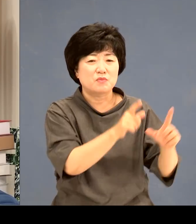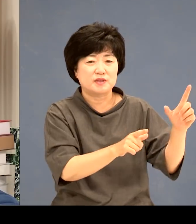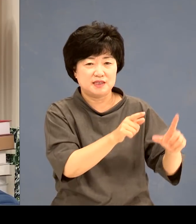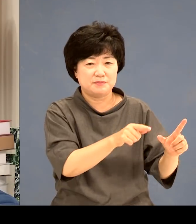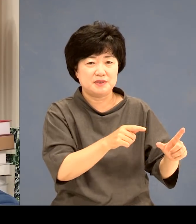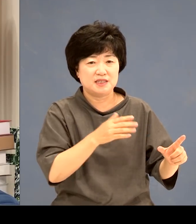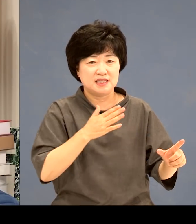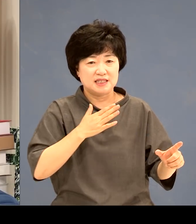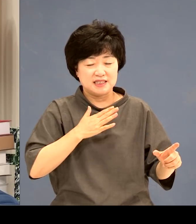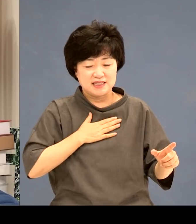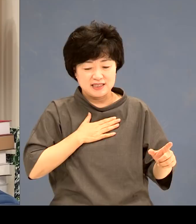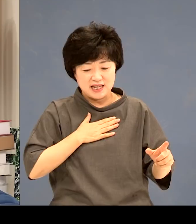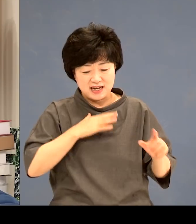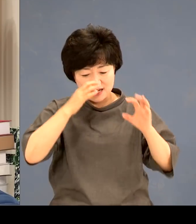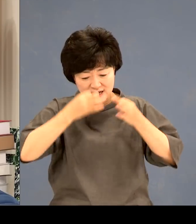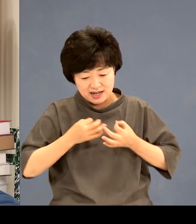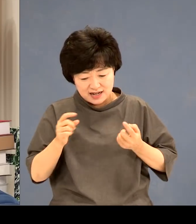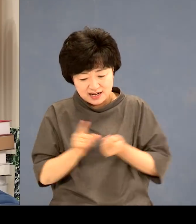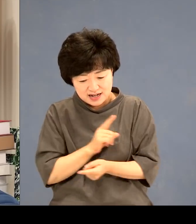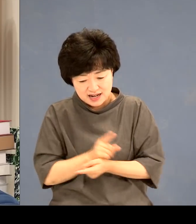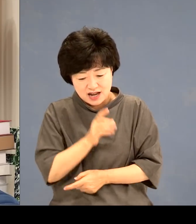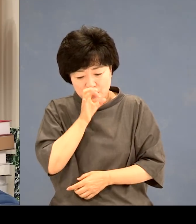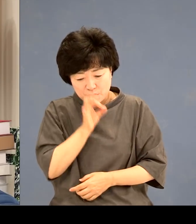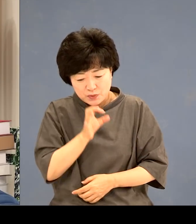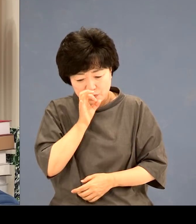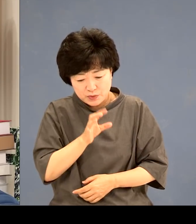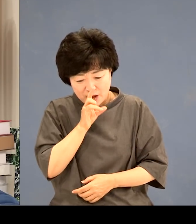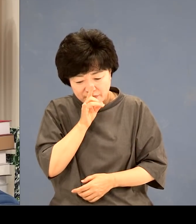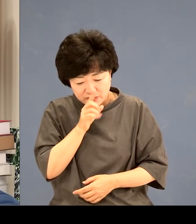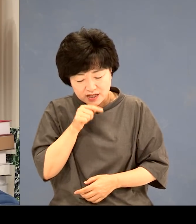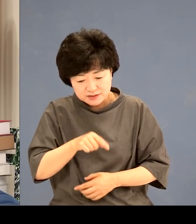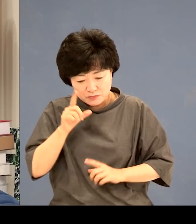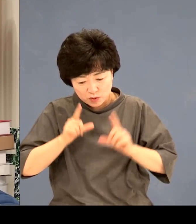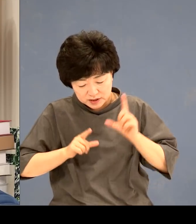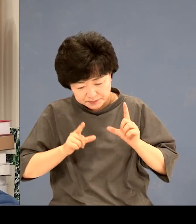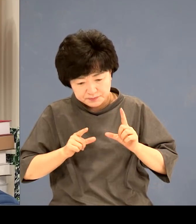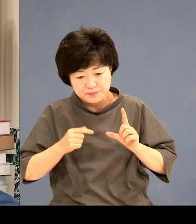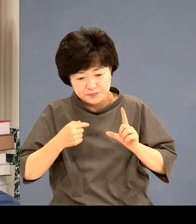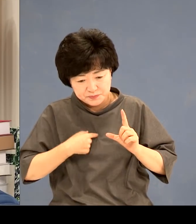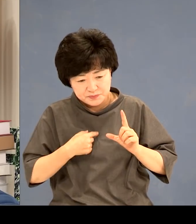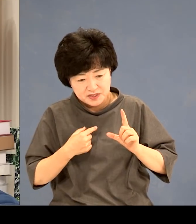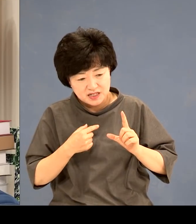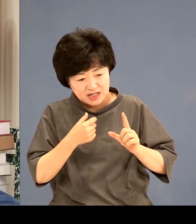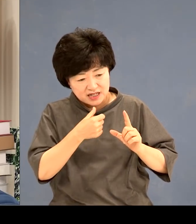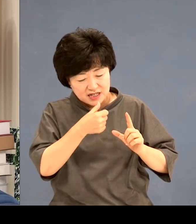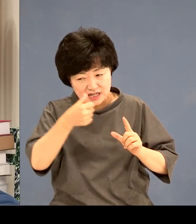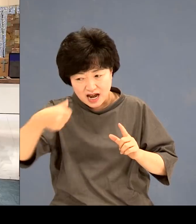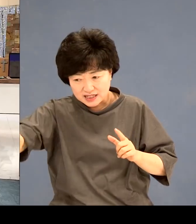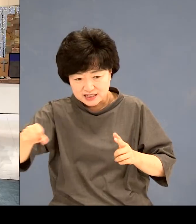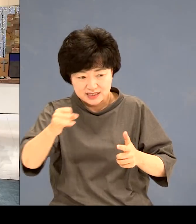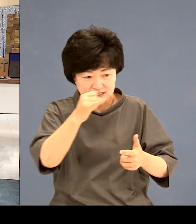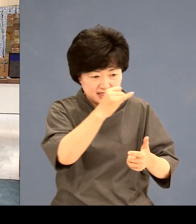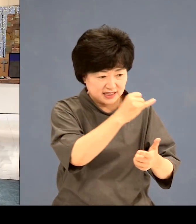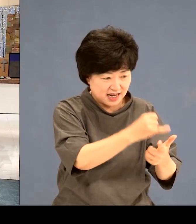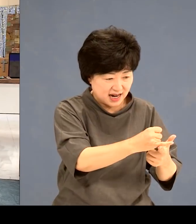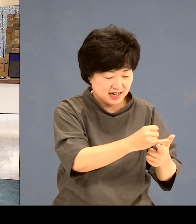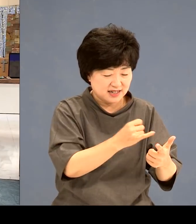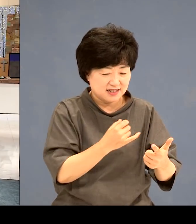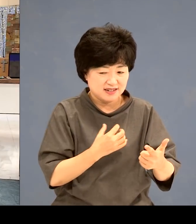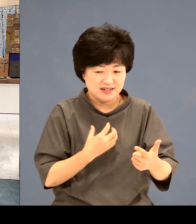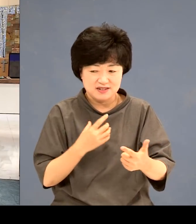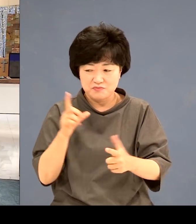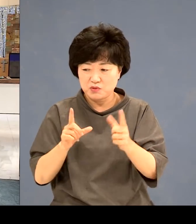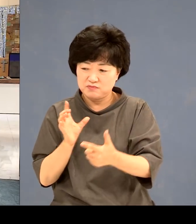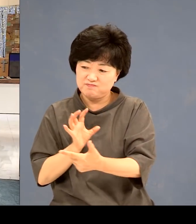좀 했으면 좋겠다고 해서 막 그렇게 얘기를 하고 딸은 좀 순종을 좀 잘했으면 좋겠는데 순종하지 않는 고집을 피우는